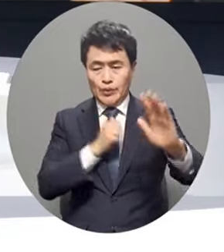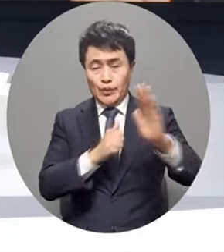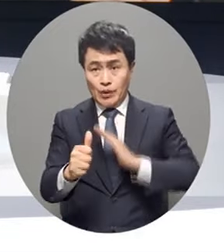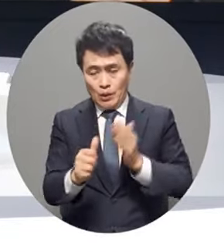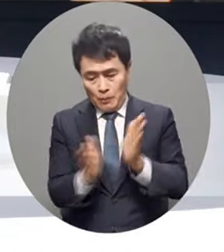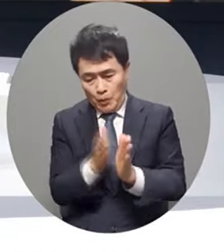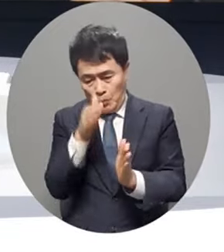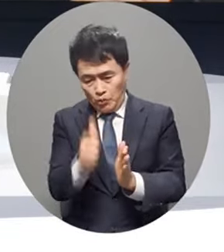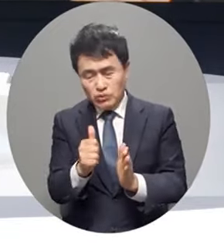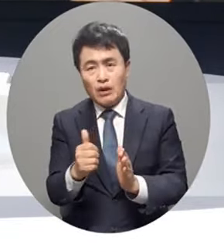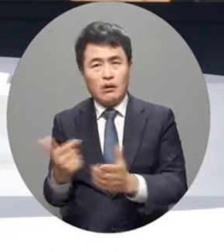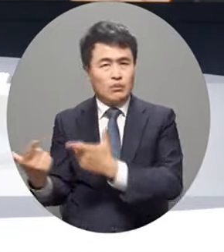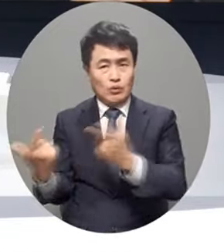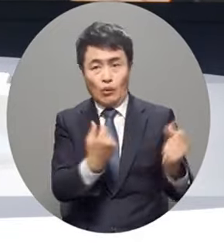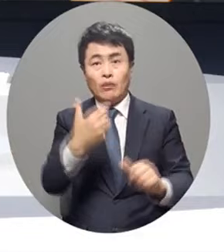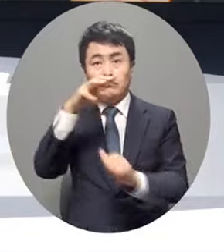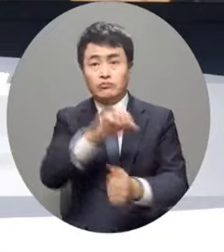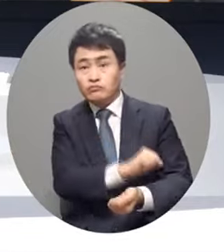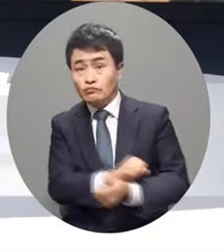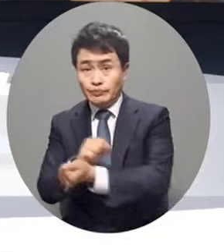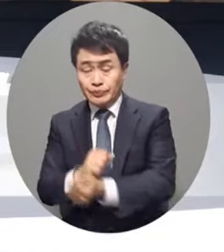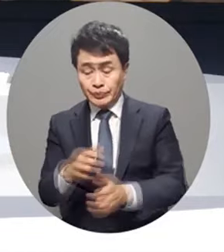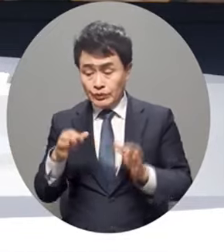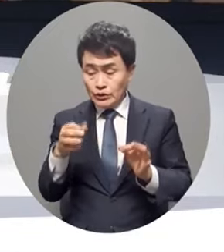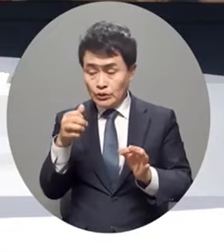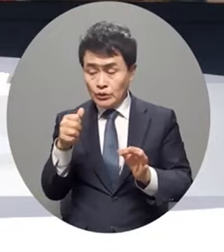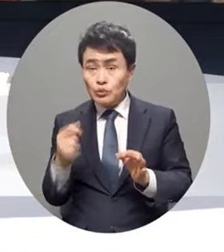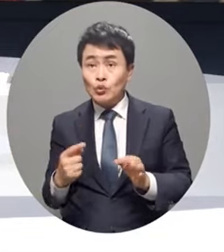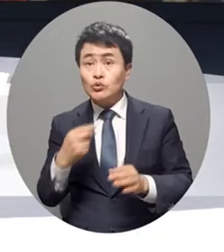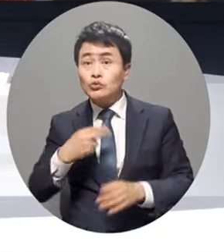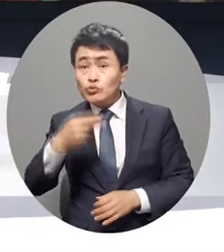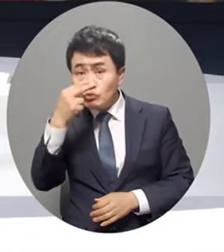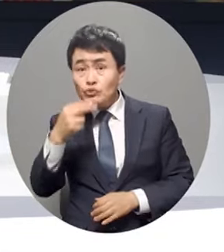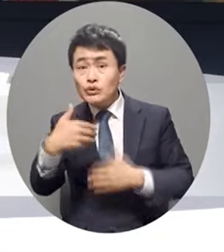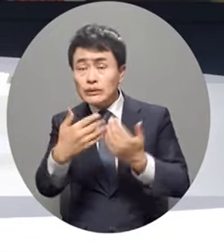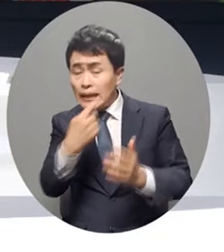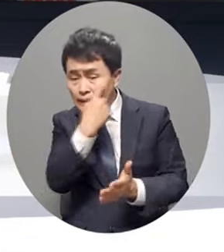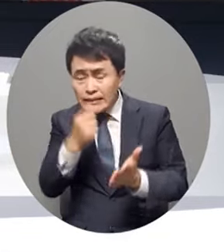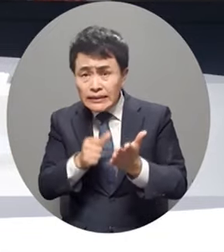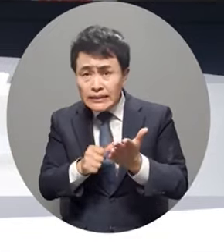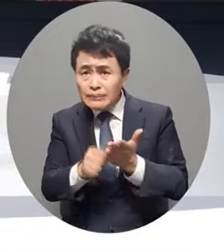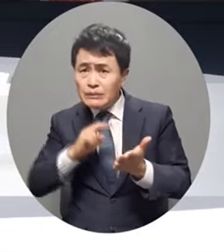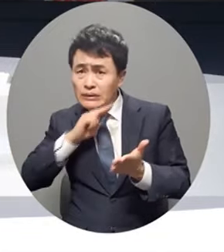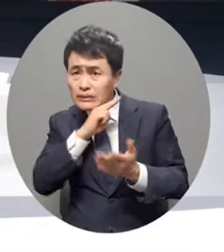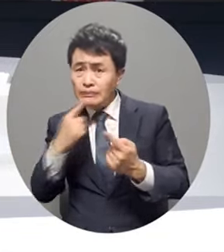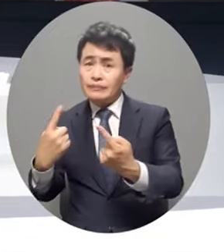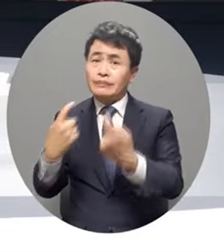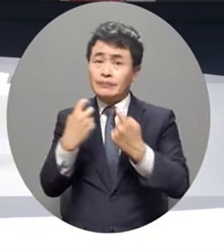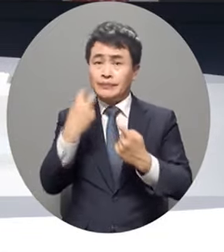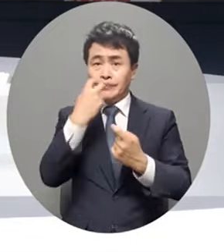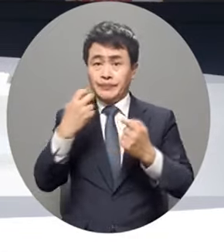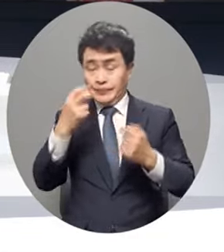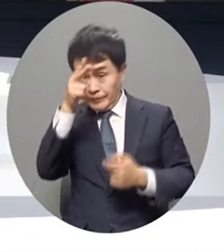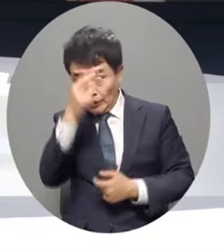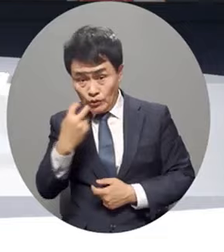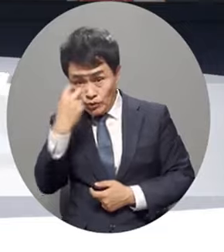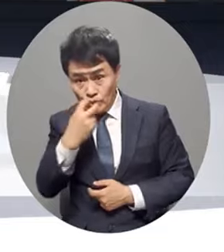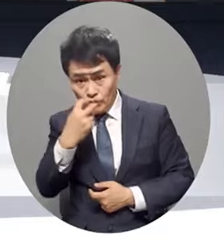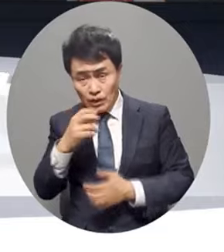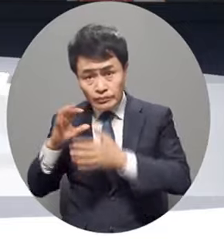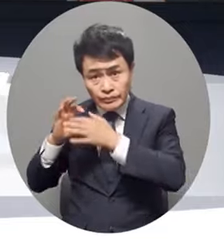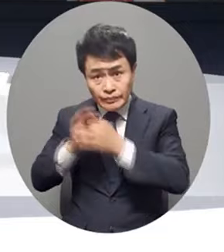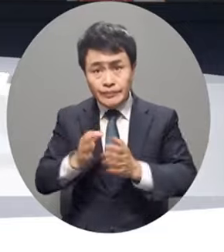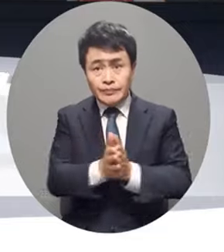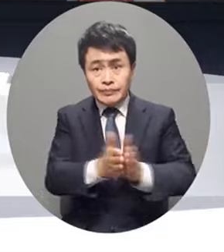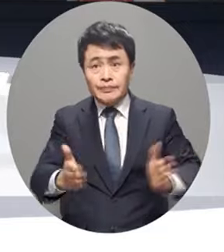본부장도 모두 구속되며 김호중 씨의 음주운전과 이에 대한 증거 인멸 의혹 등에 대한 경찰 수사가 본격적으로